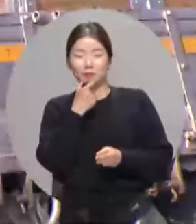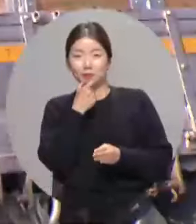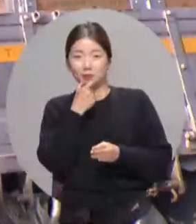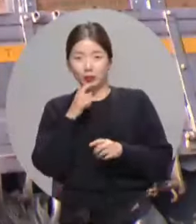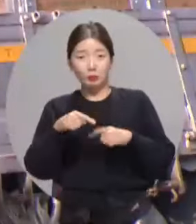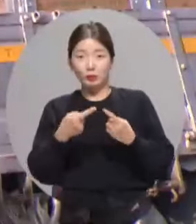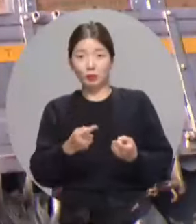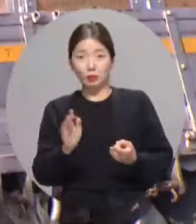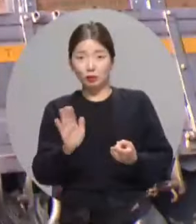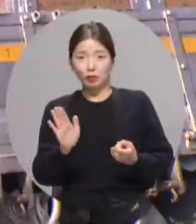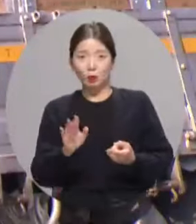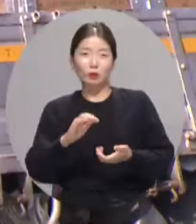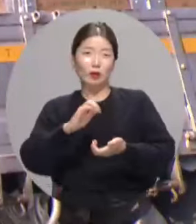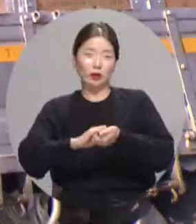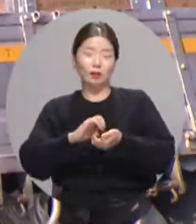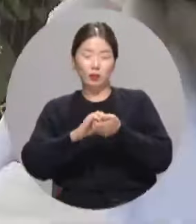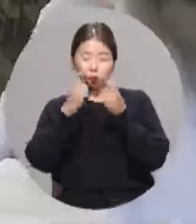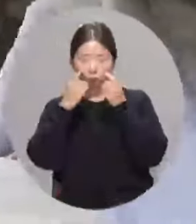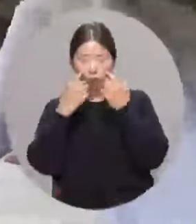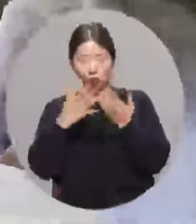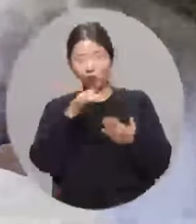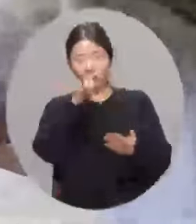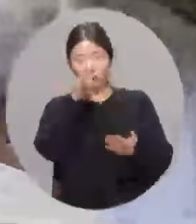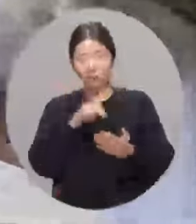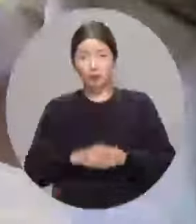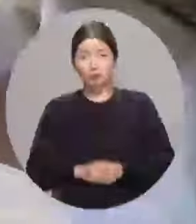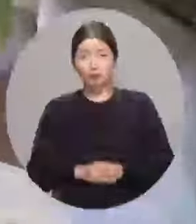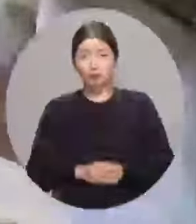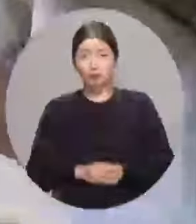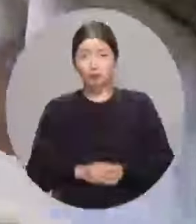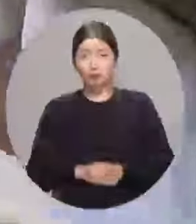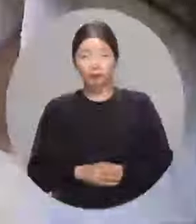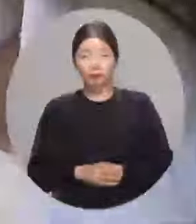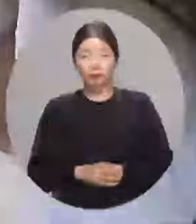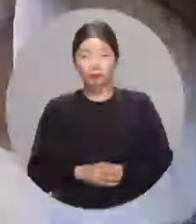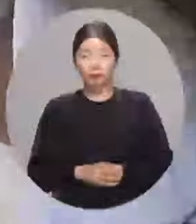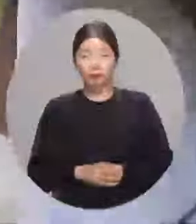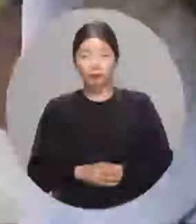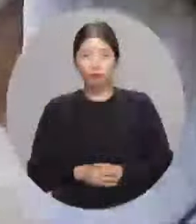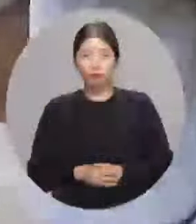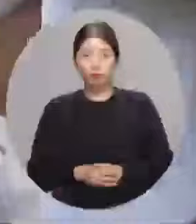동참하지 않아 한계도 분명해 보입니다. MBC 뉴스 조수영입니다.